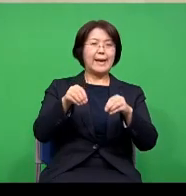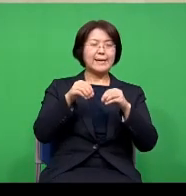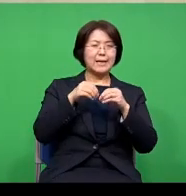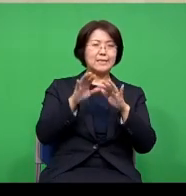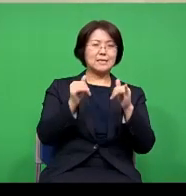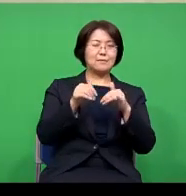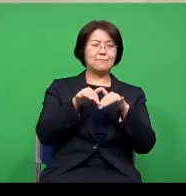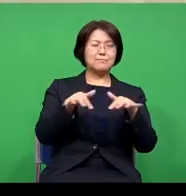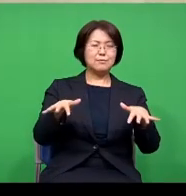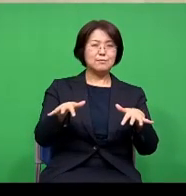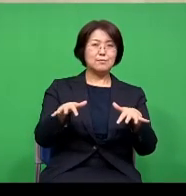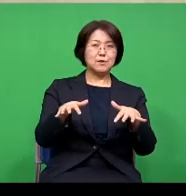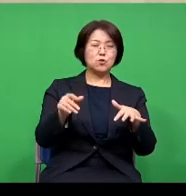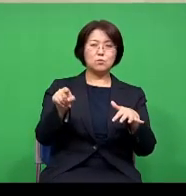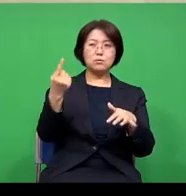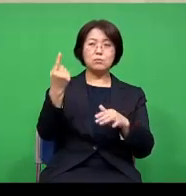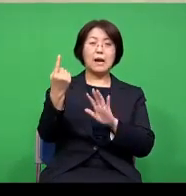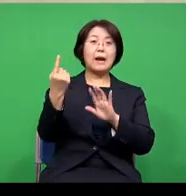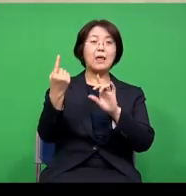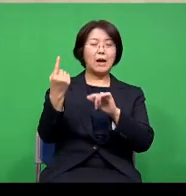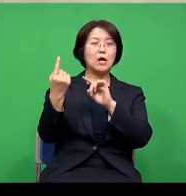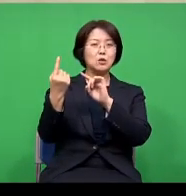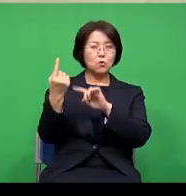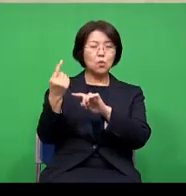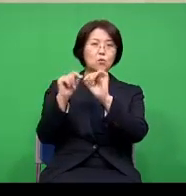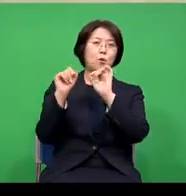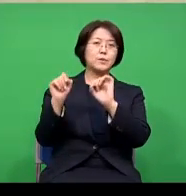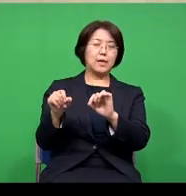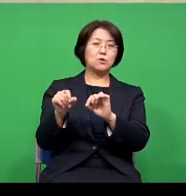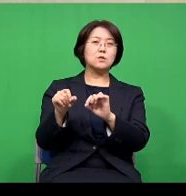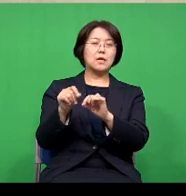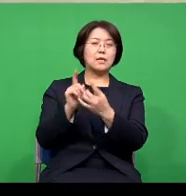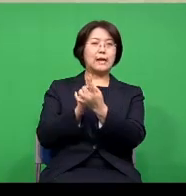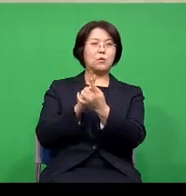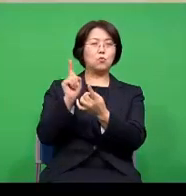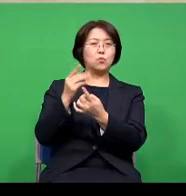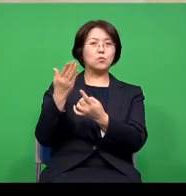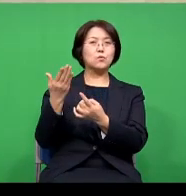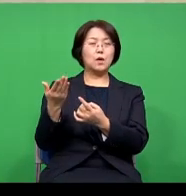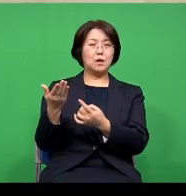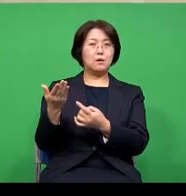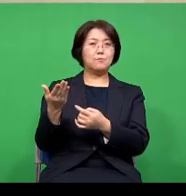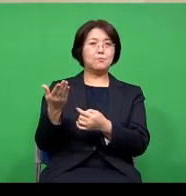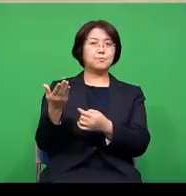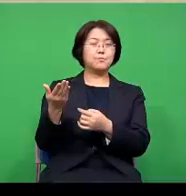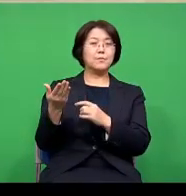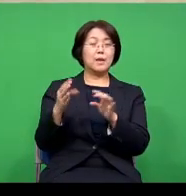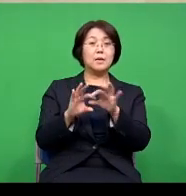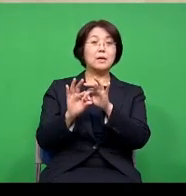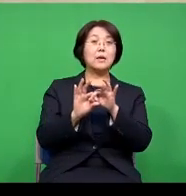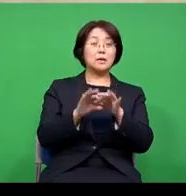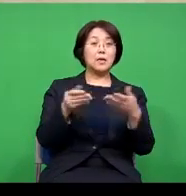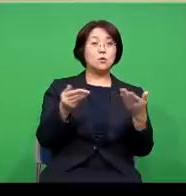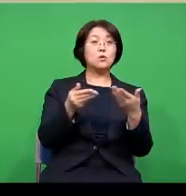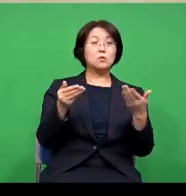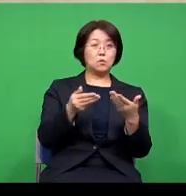ごく多いというところが出てくればね、まあ、これは個別の問題としていかに対応するか、まあ、これは関係業